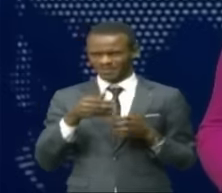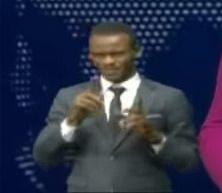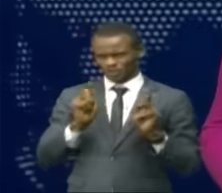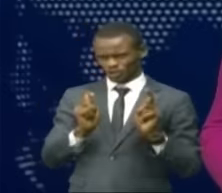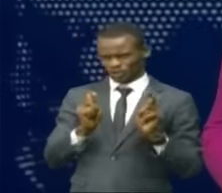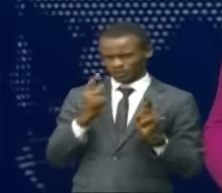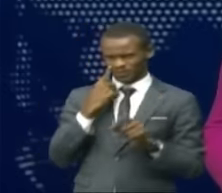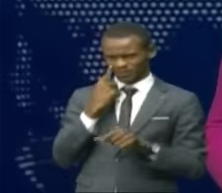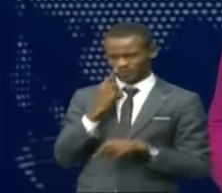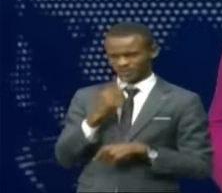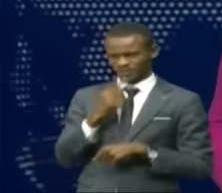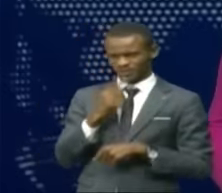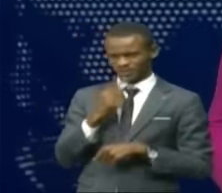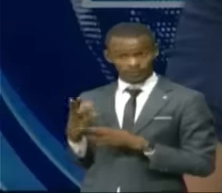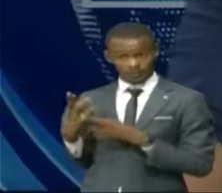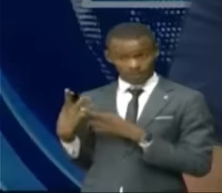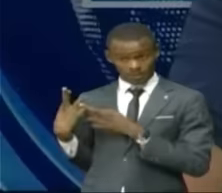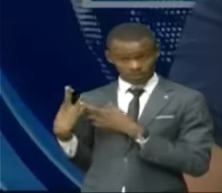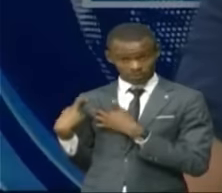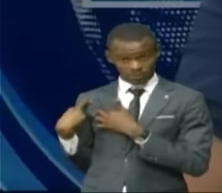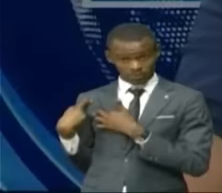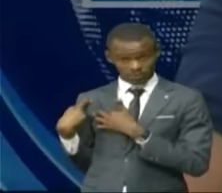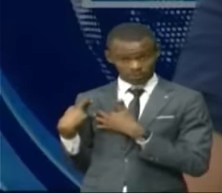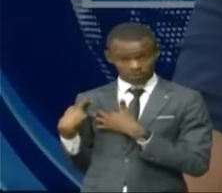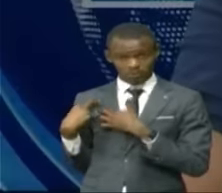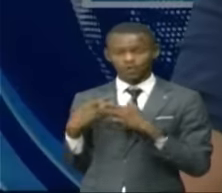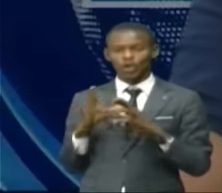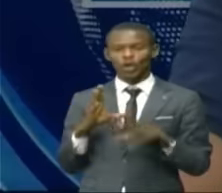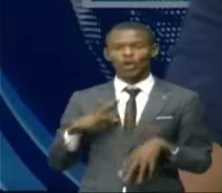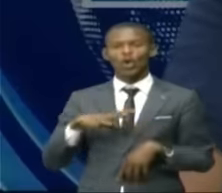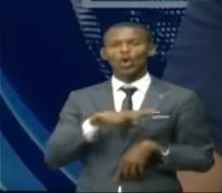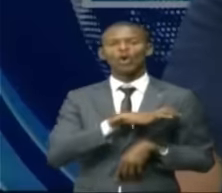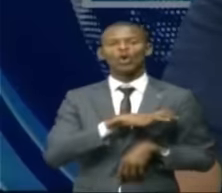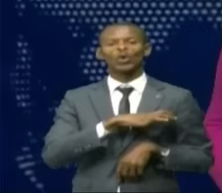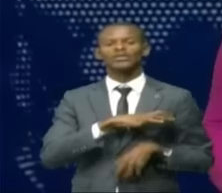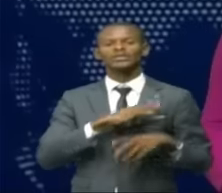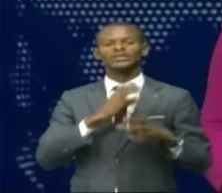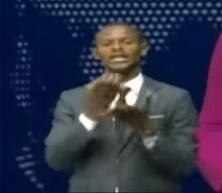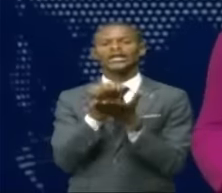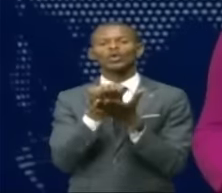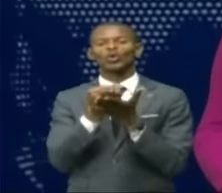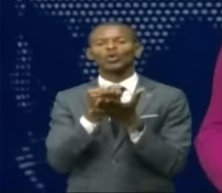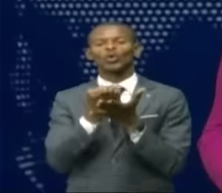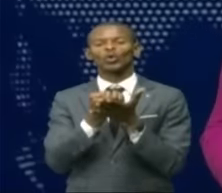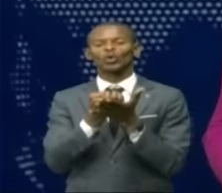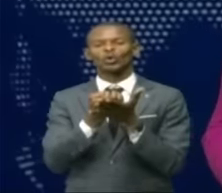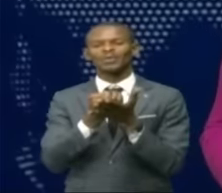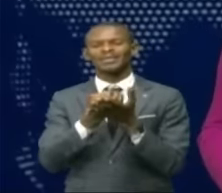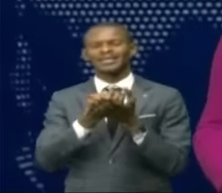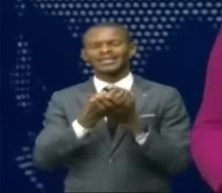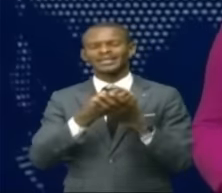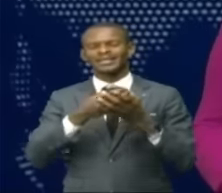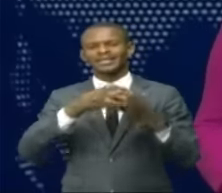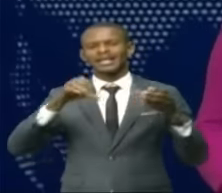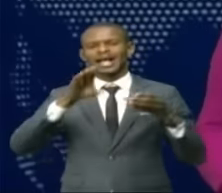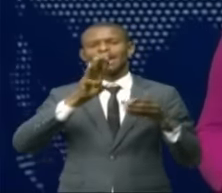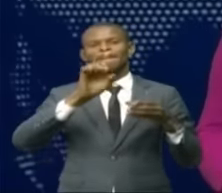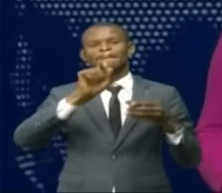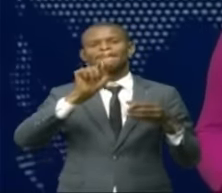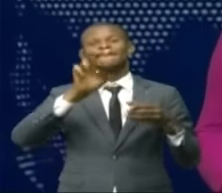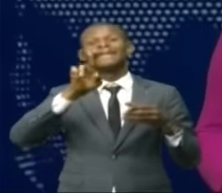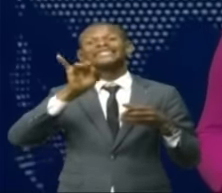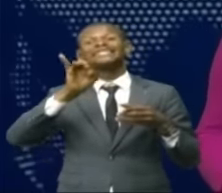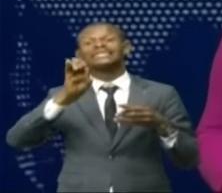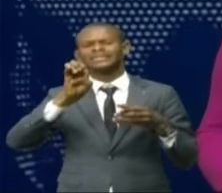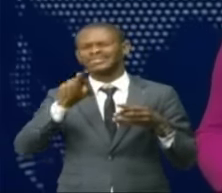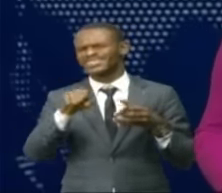êtes responsable de communication du Conseil congolais de la batterie. Parlez-nous un peu de cet organe. Alors, il s'agit d'un établissement public qui a pour